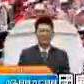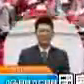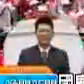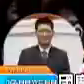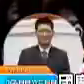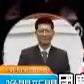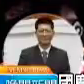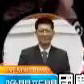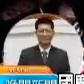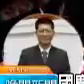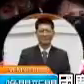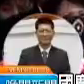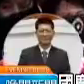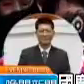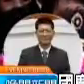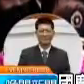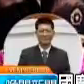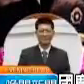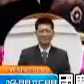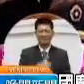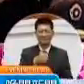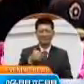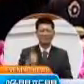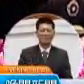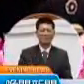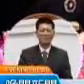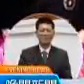湾民主万岁！ 记者林璇、吴家宝台北报道。